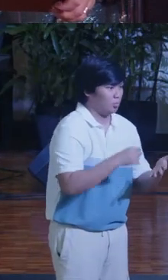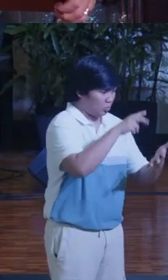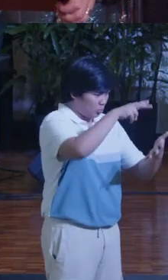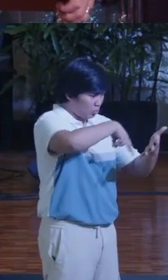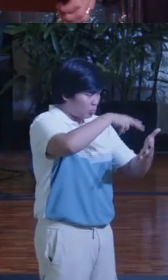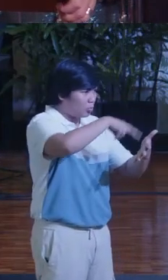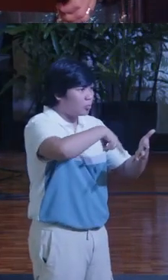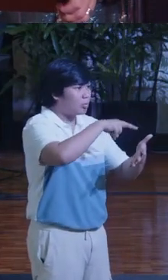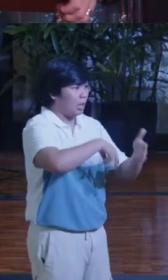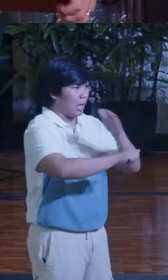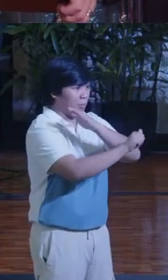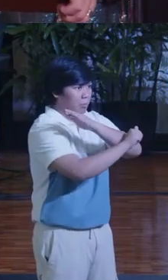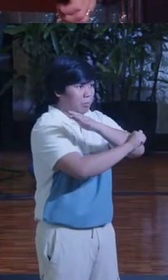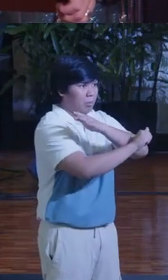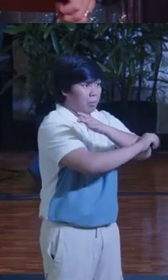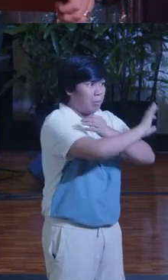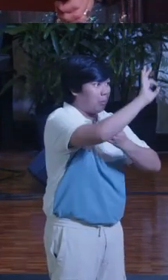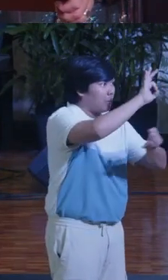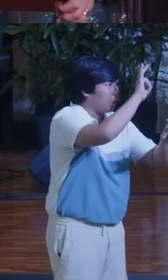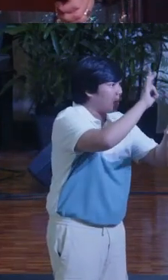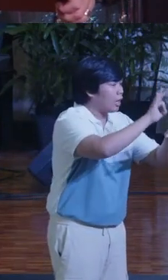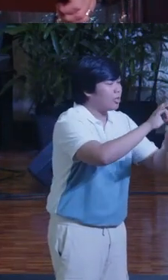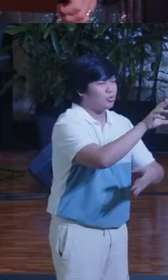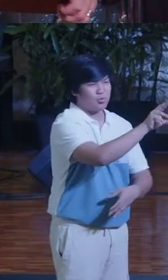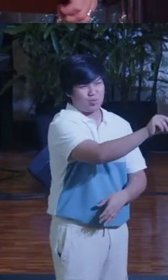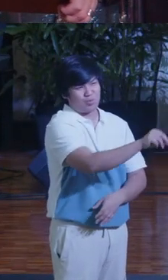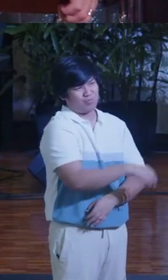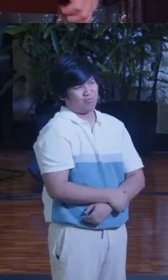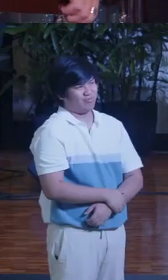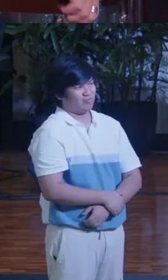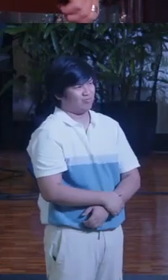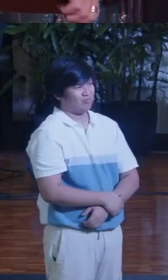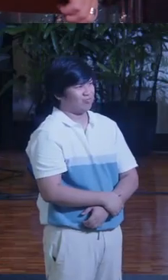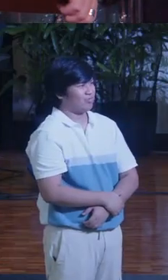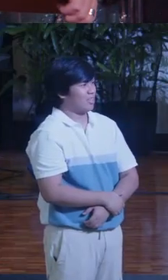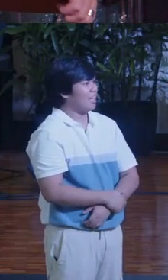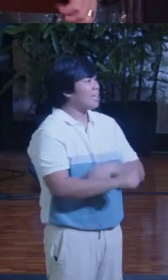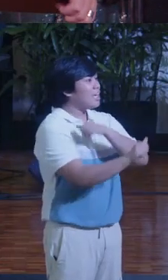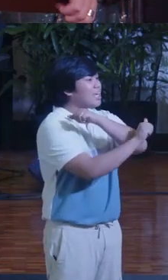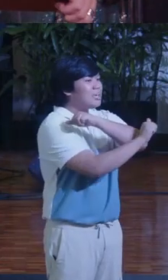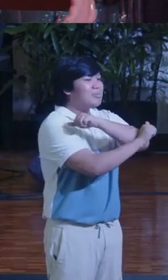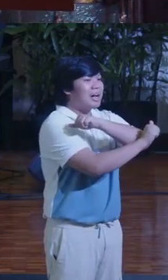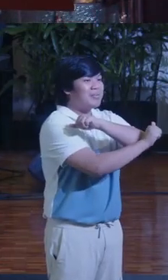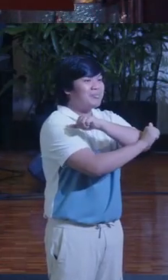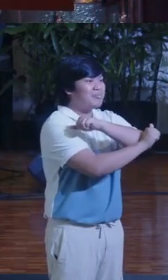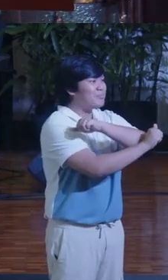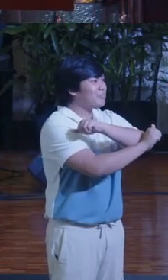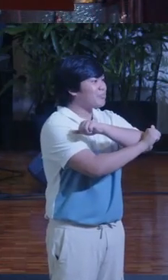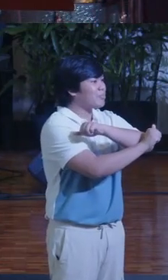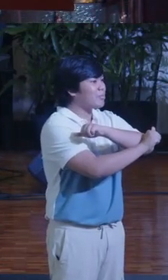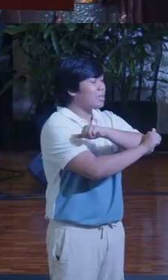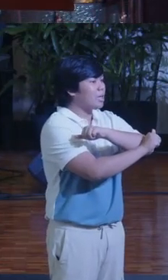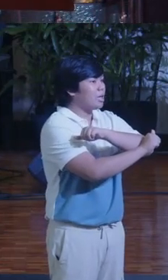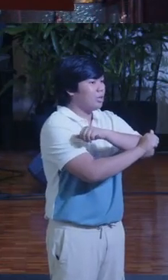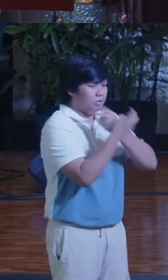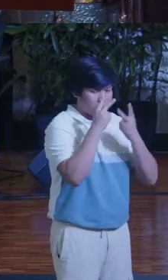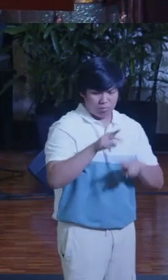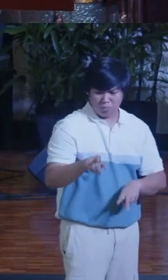Abraham. Now, Sarai, Abraham's wife, had borne him no